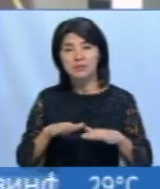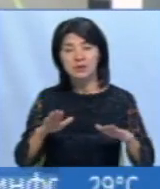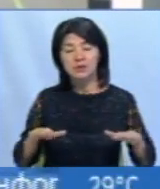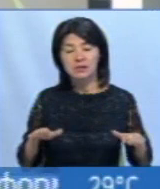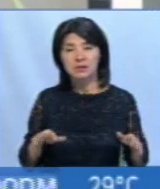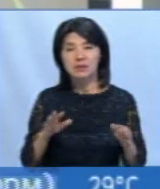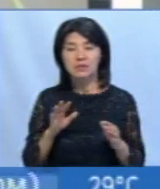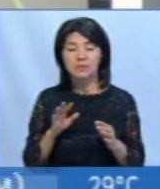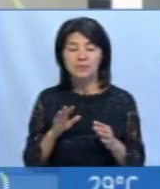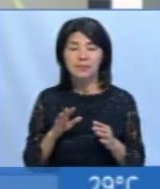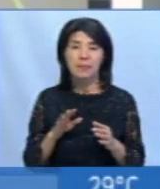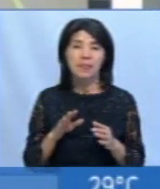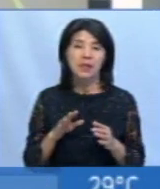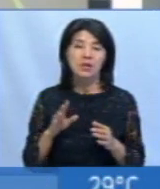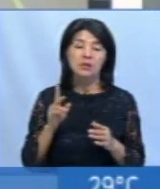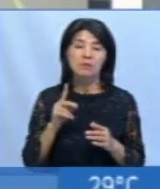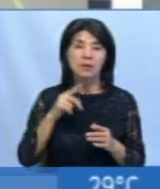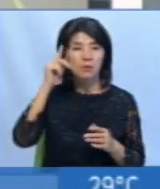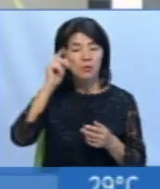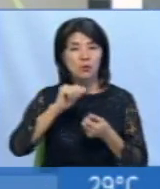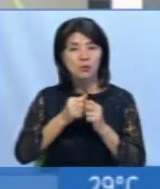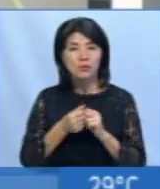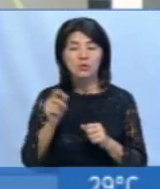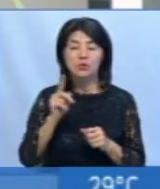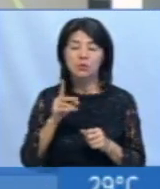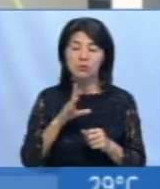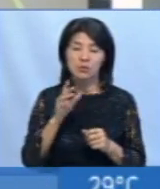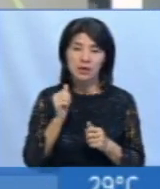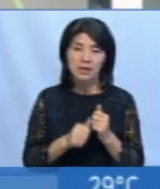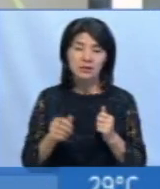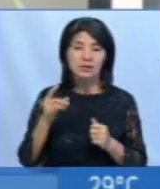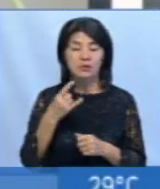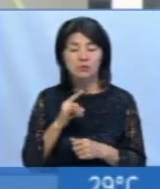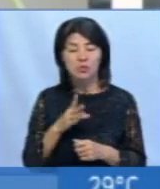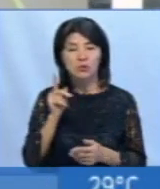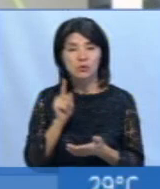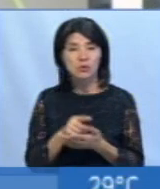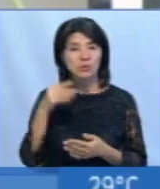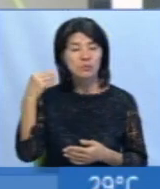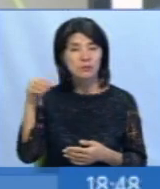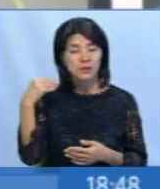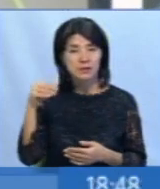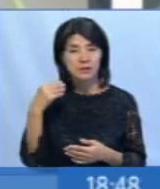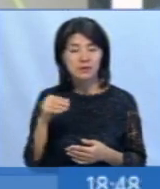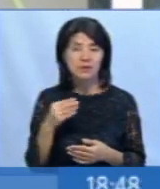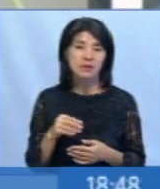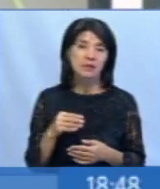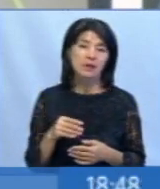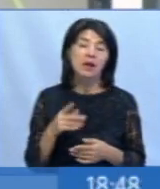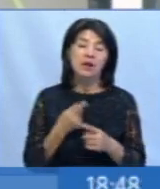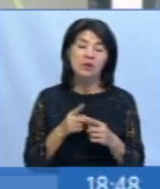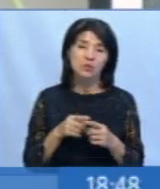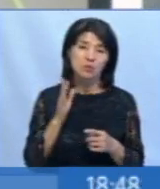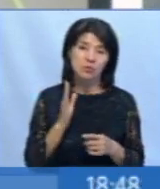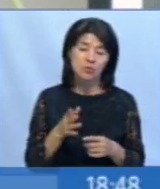помним о том, что для каждого ребенка должен прозвенеть тот час ученичества, который его сделает настоящим